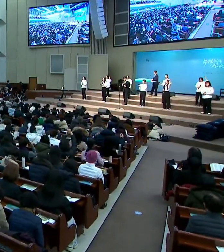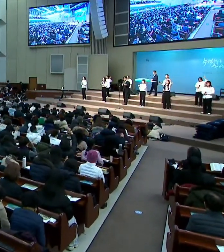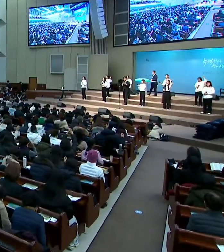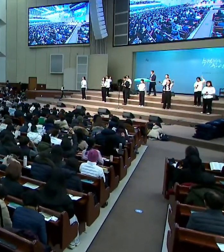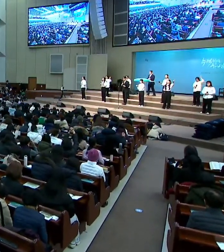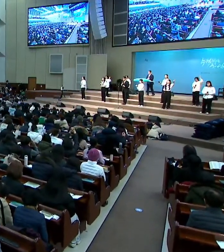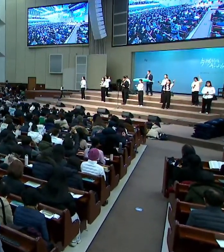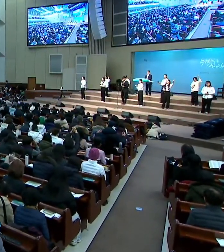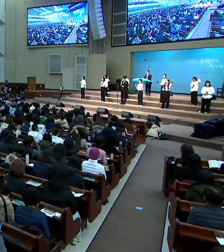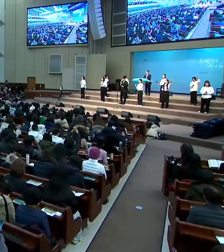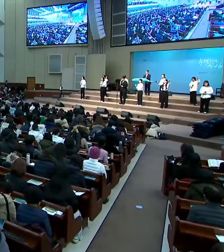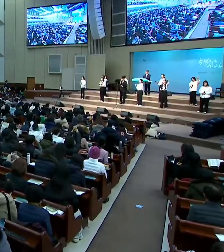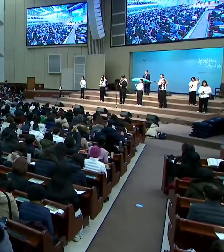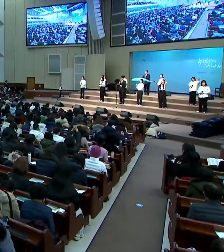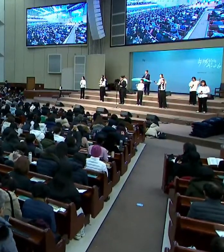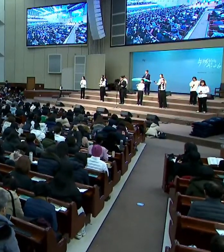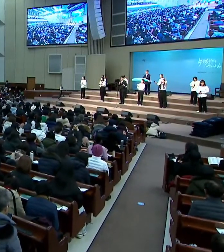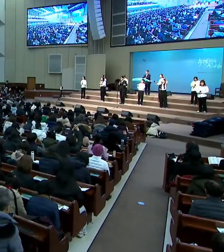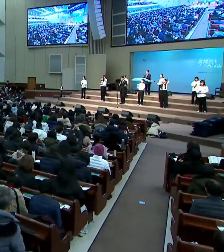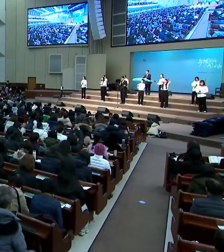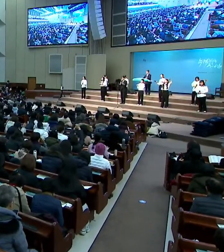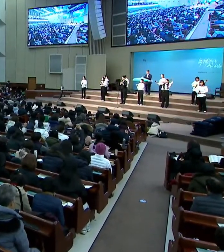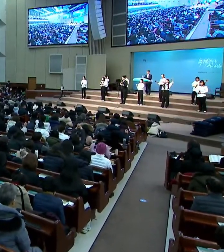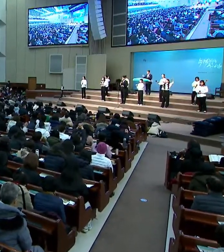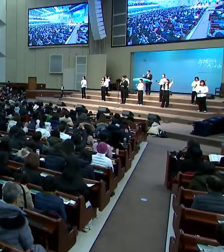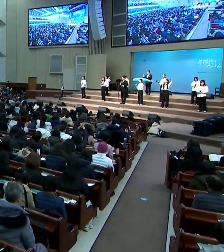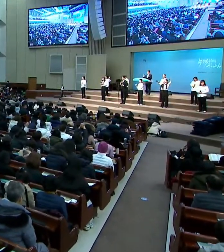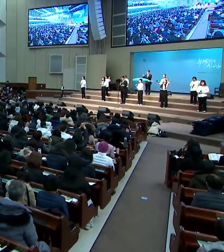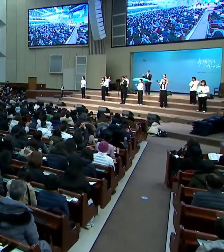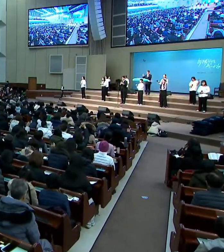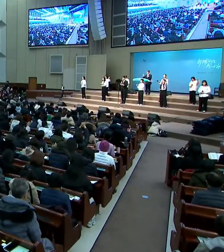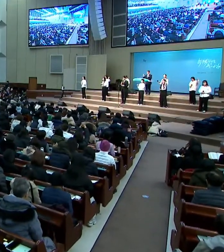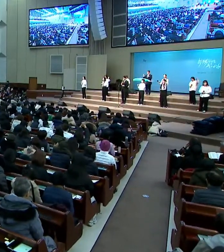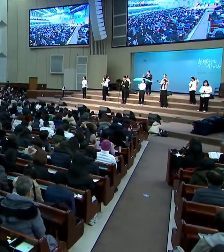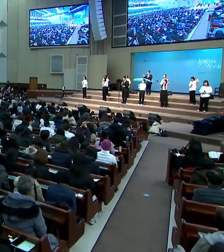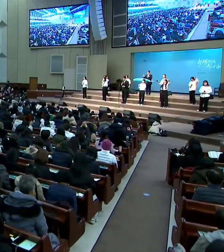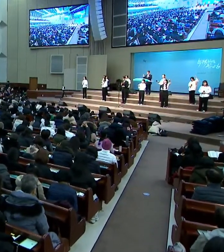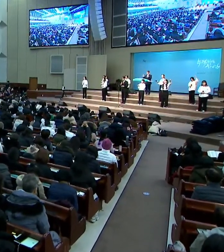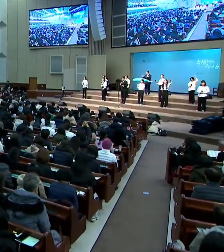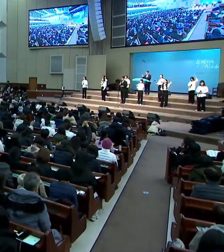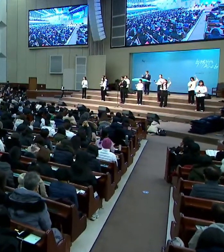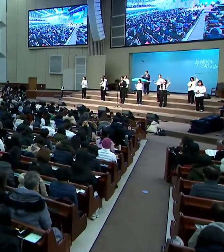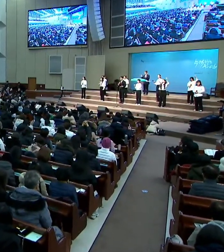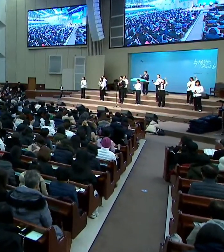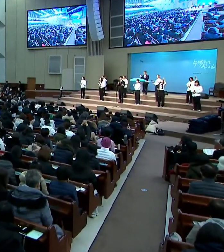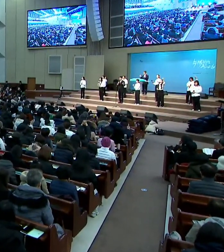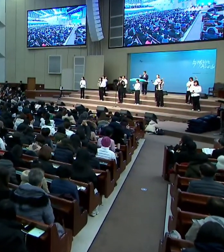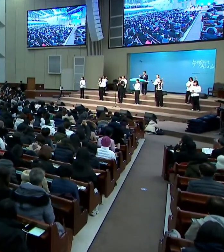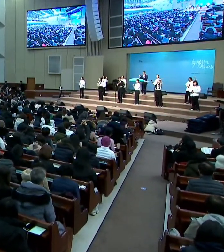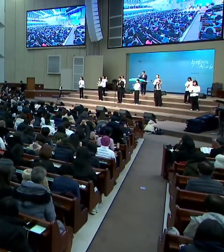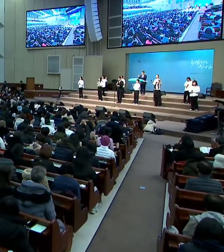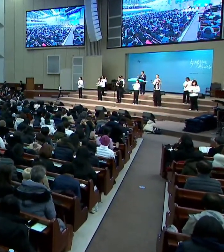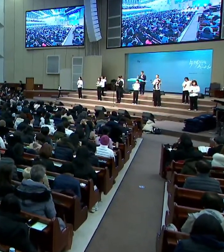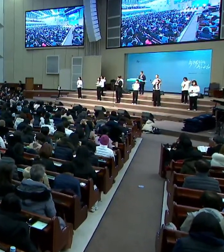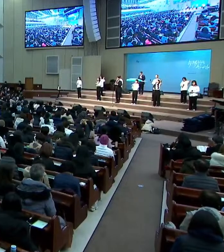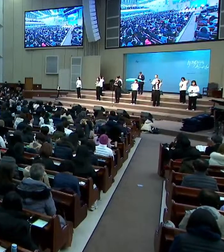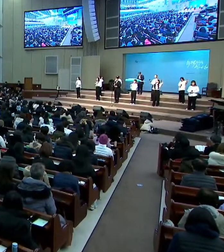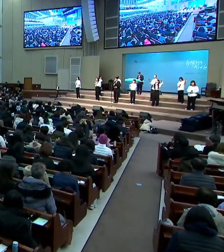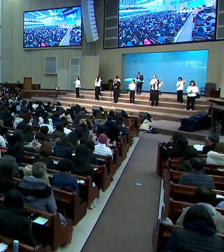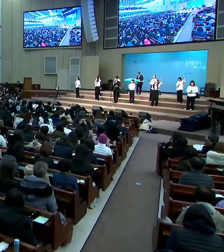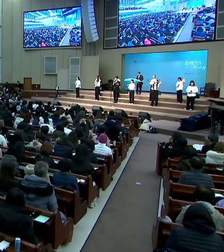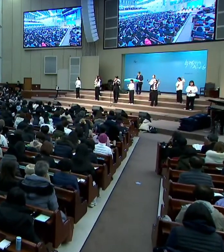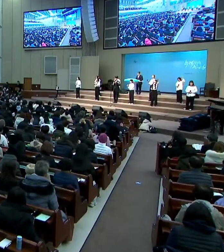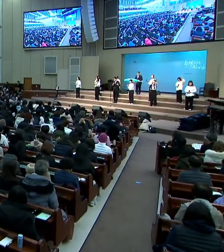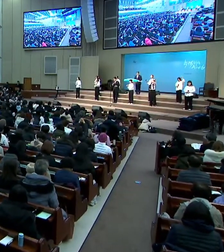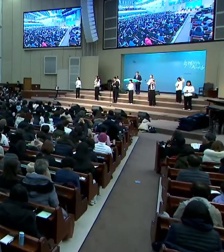주여 도와주십시오. 생명의 말씀으로 능력의 말씀으로 오늘도 우리와 동행하여 주시는 살아계신